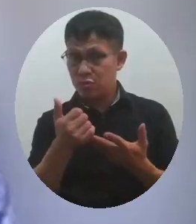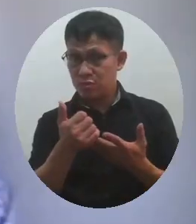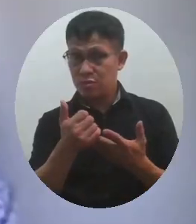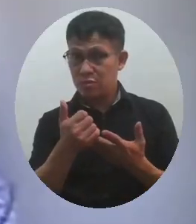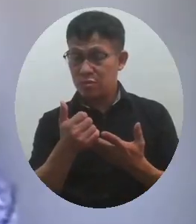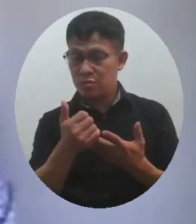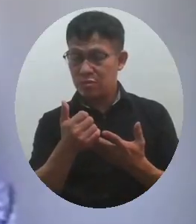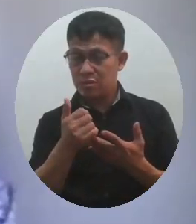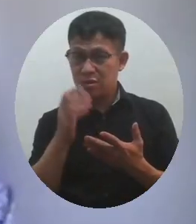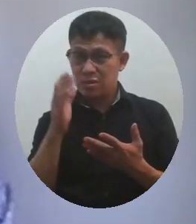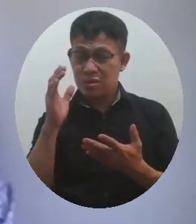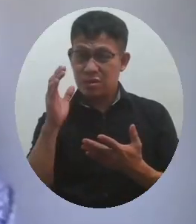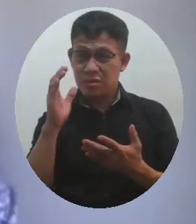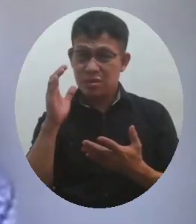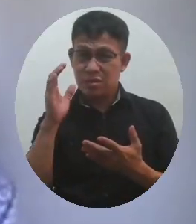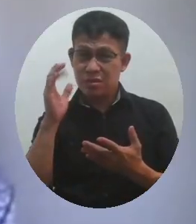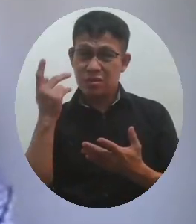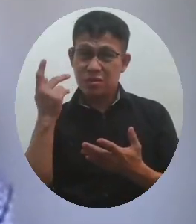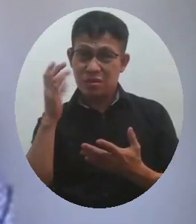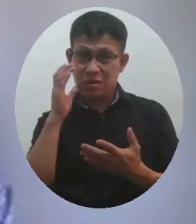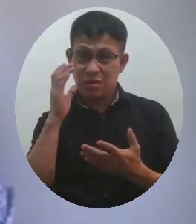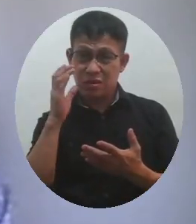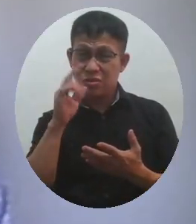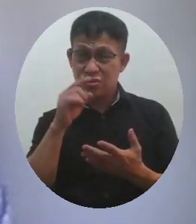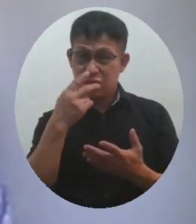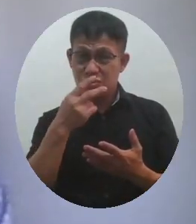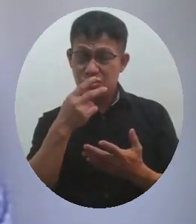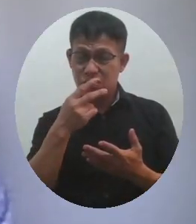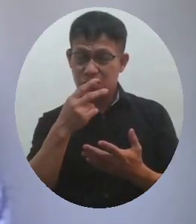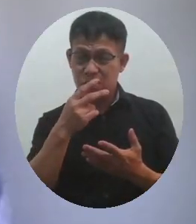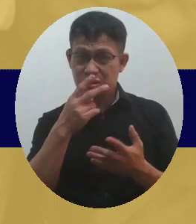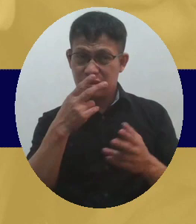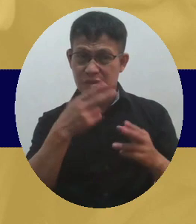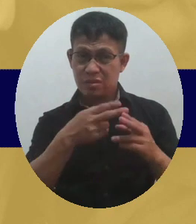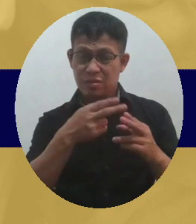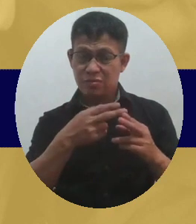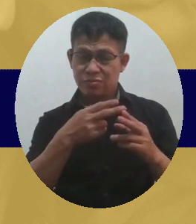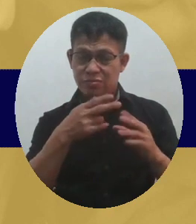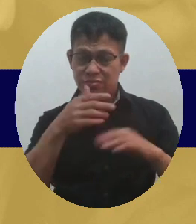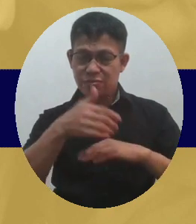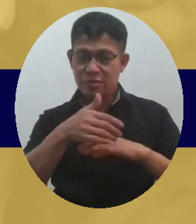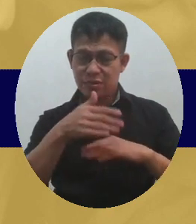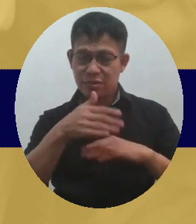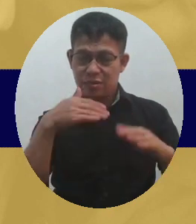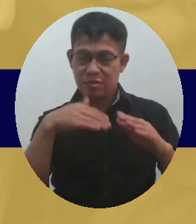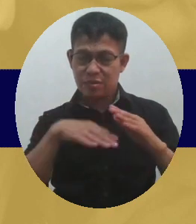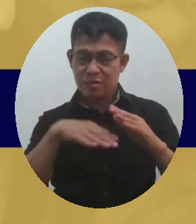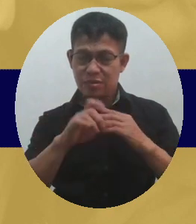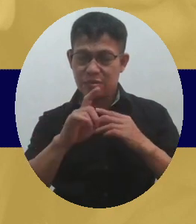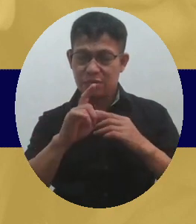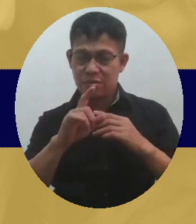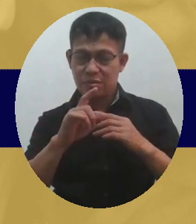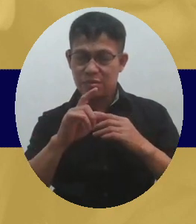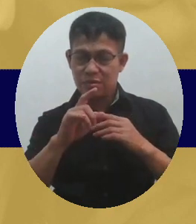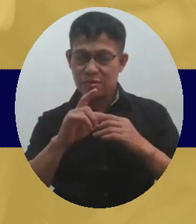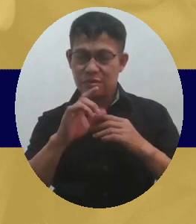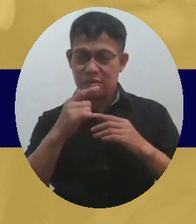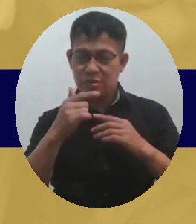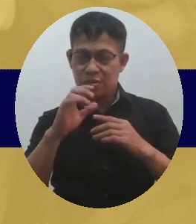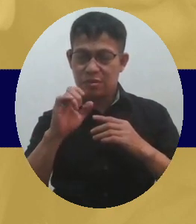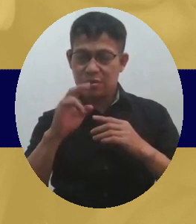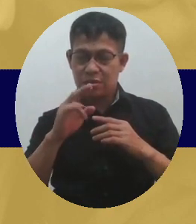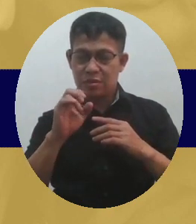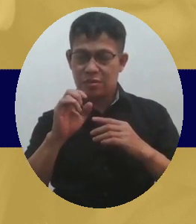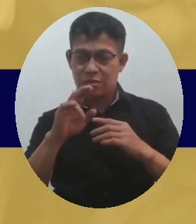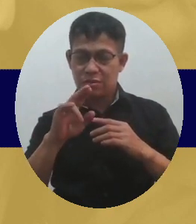Para sa mga nais magbigay ng tulong para kay Carl Evo, nasa screen natin ang ating bank account. Pwede rin kayo mag-donate sa